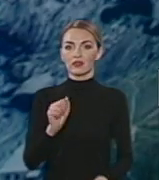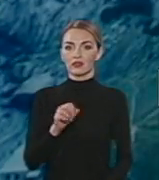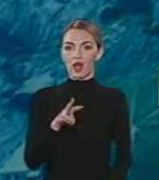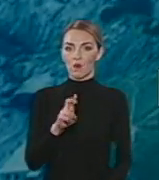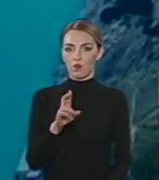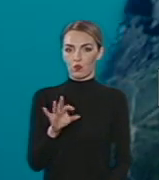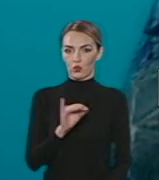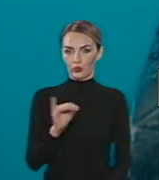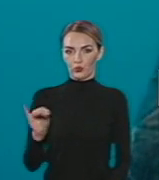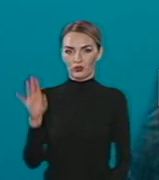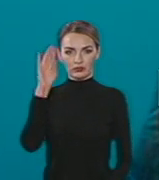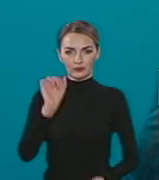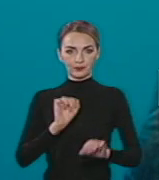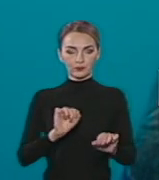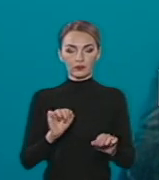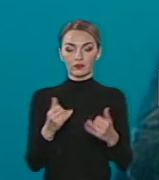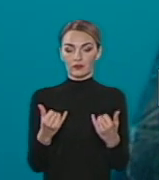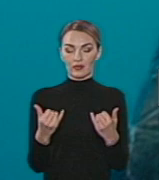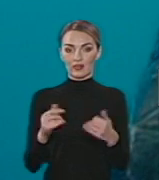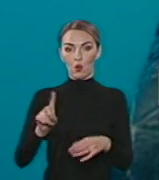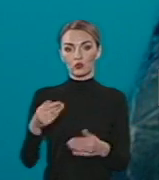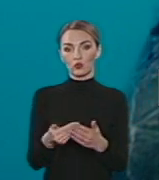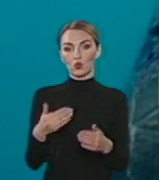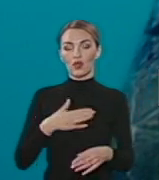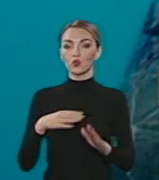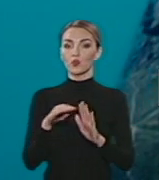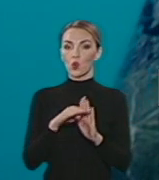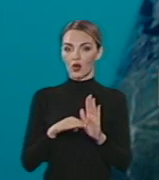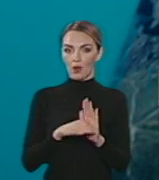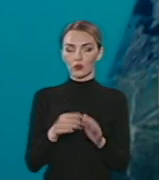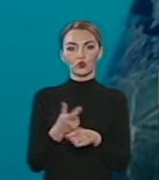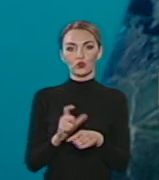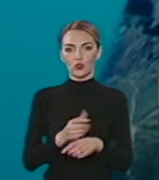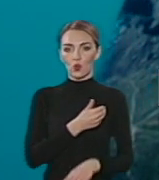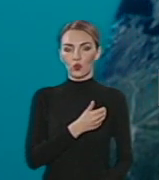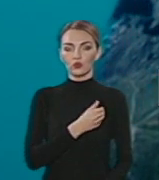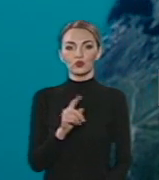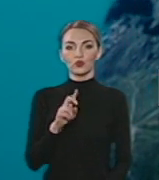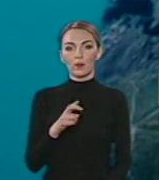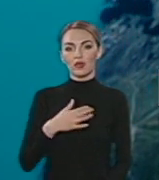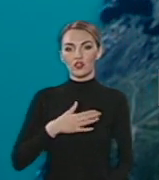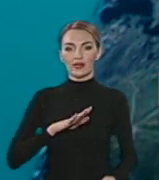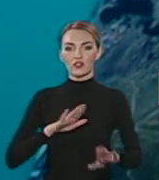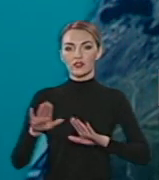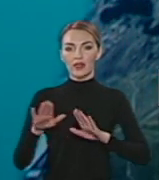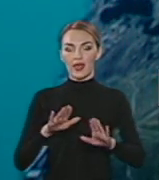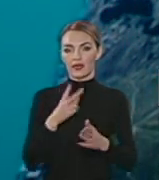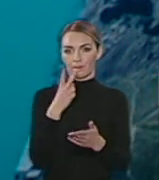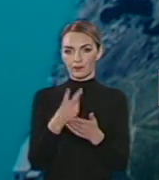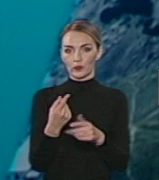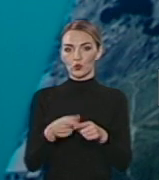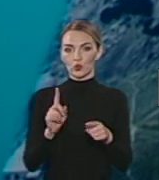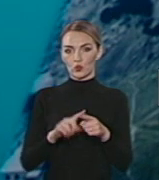ось буквально в ці хвилини, за годину до нашої програми, я дуже хочу, щоб наші режисери вивели